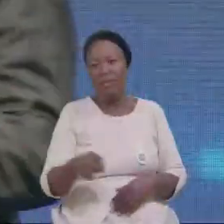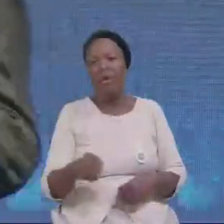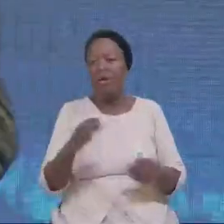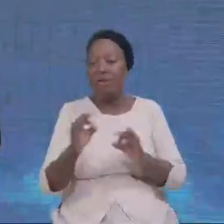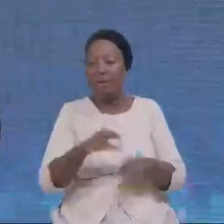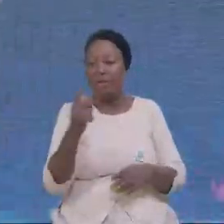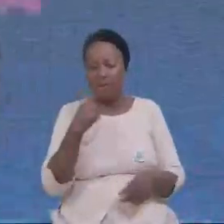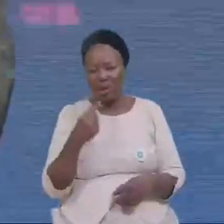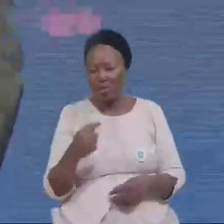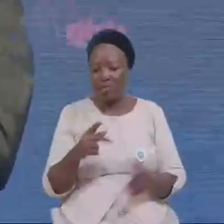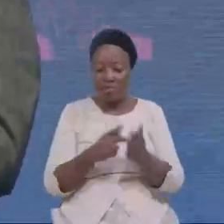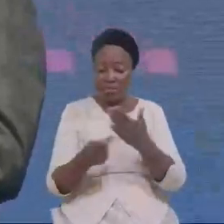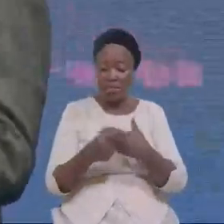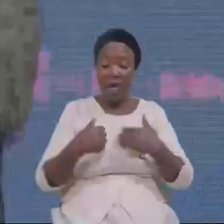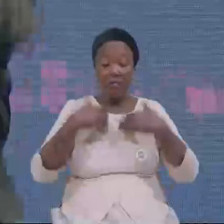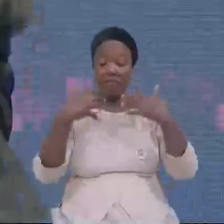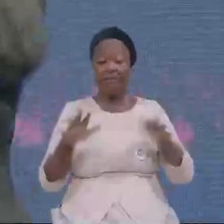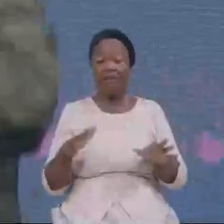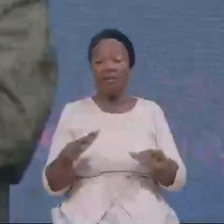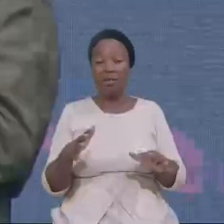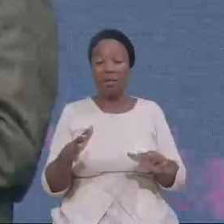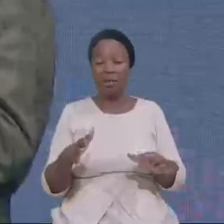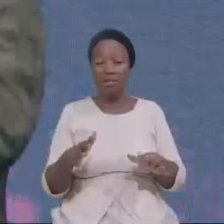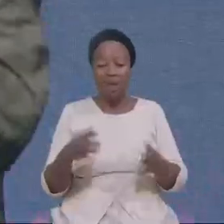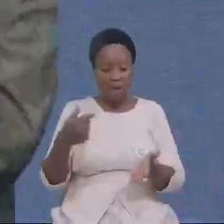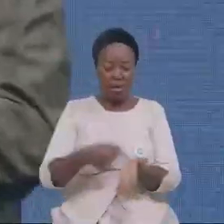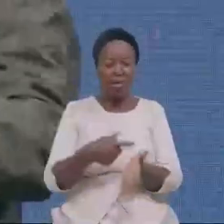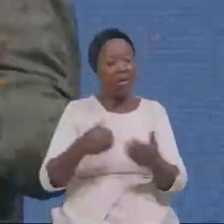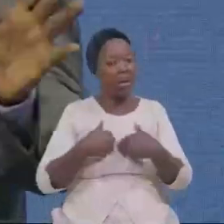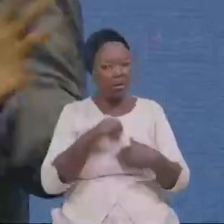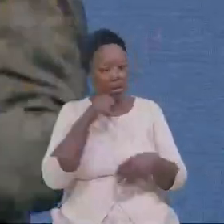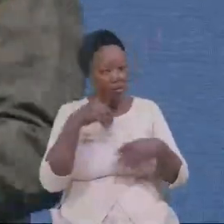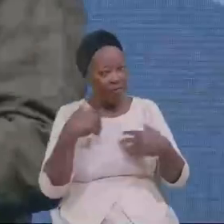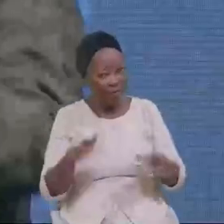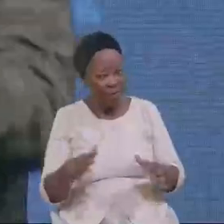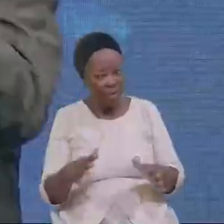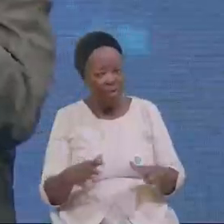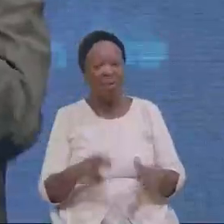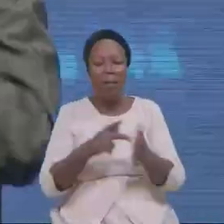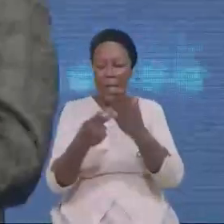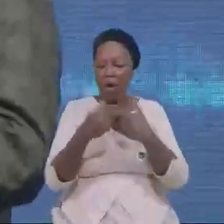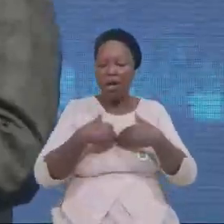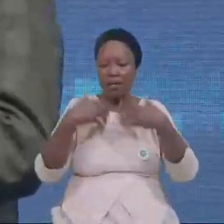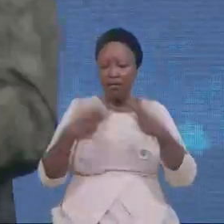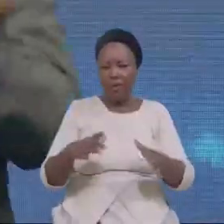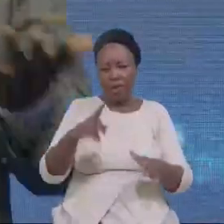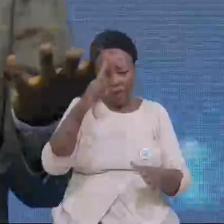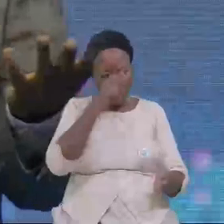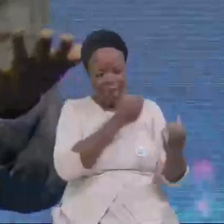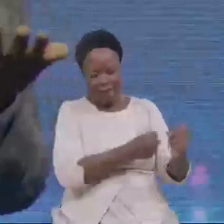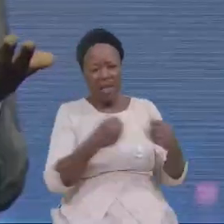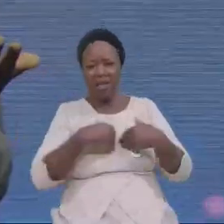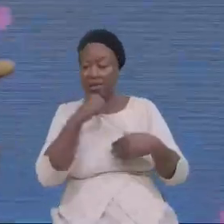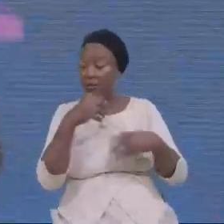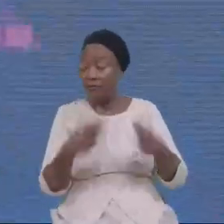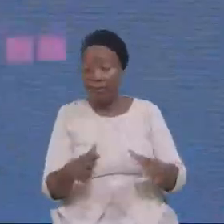bon, croisade est terminée. Mais l'évangile n'est pas terminé, la croisade est terminée, mais la foi n'est pas terminée, la croisade